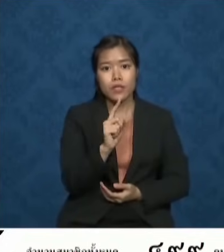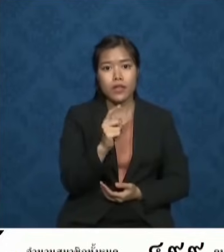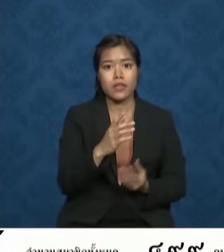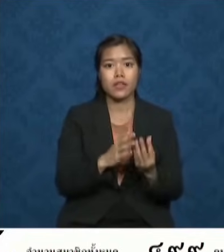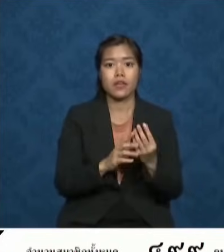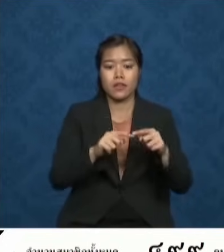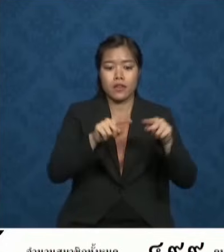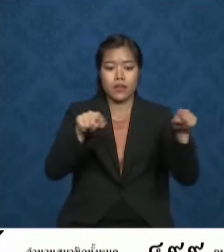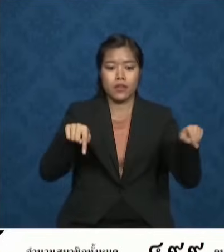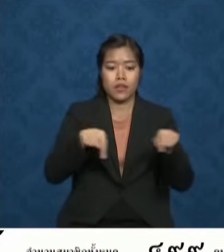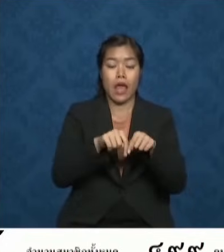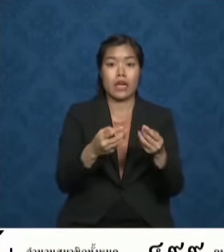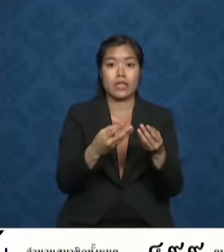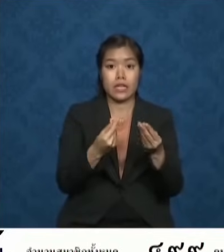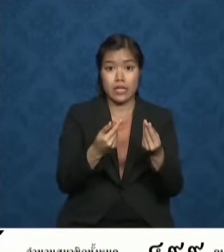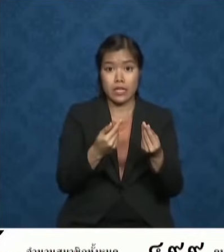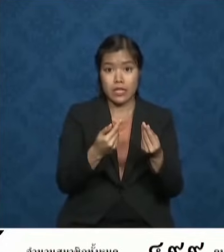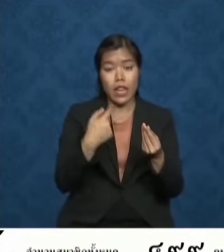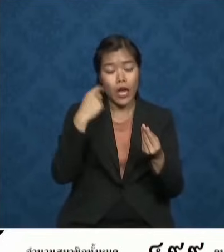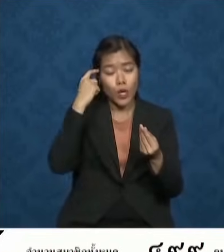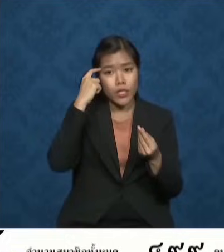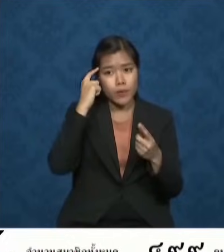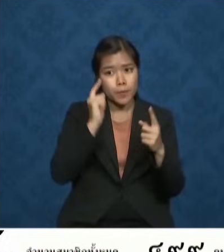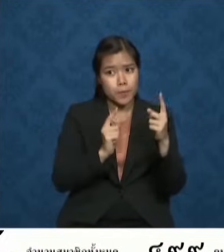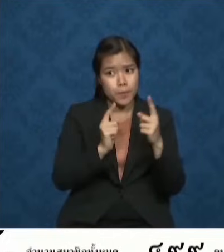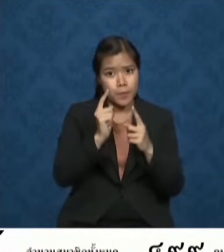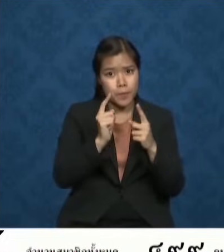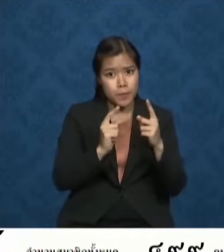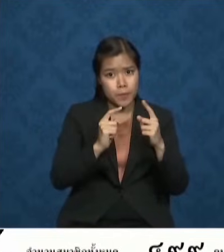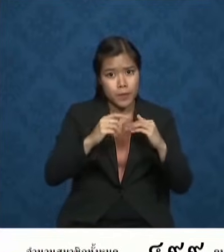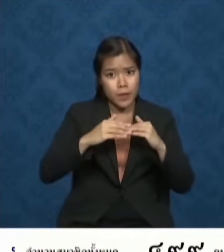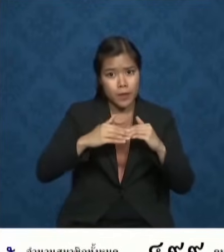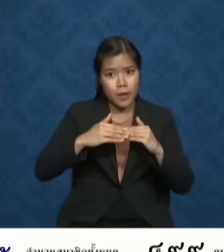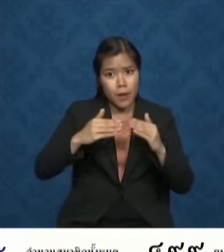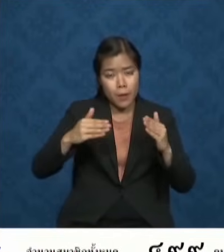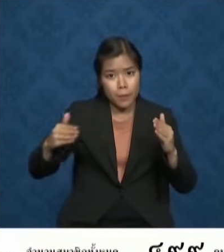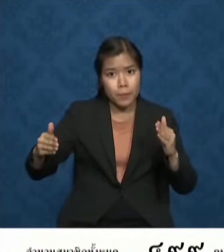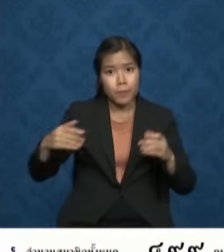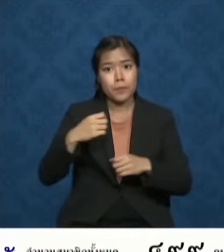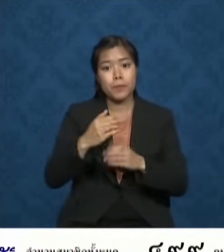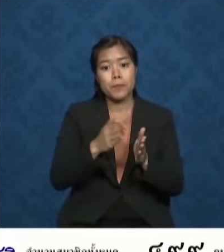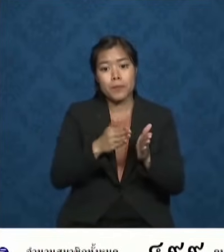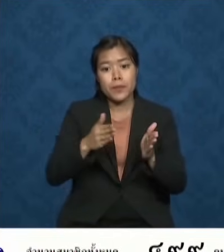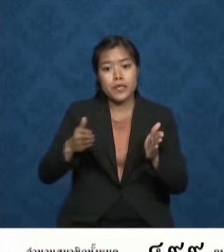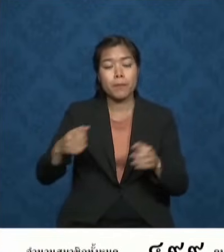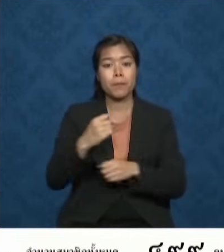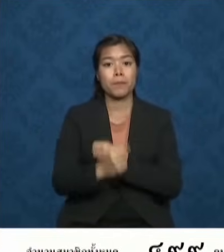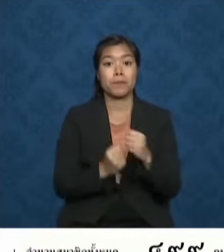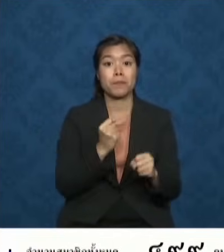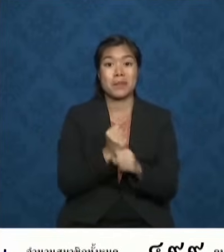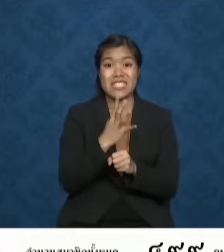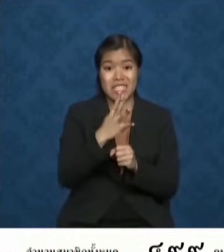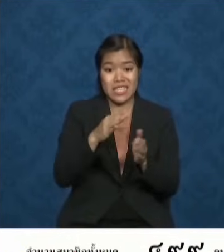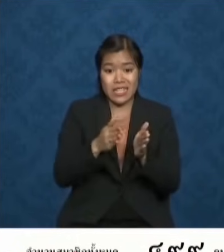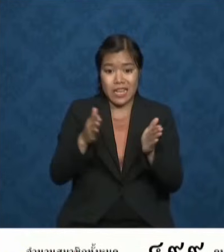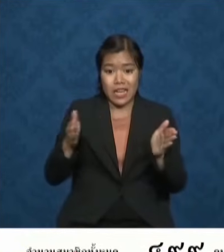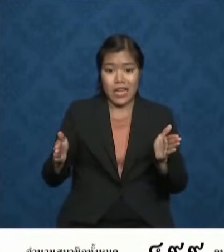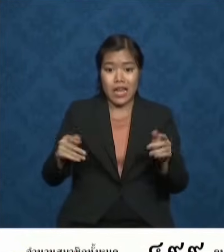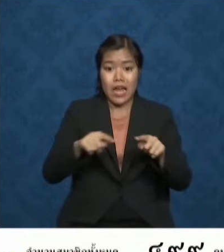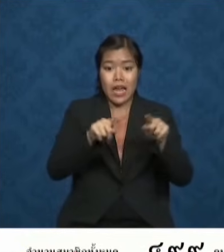แล้วก็ประมาณการมาซิว่า4ปีเนี่ยจะเอาที่ดินกองทัพออกมาได้กี่ไร่แต่ต้องเรียนตามตรง